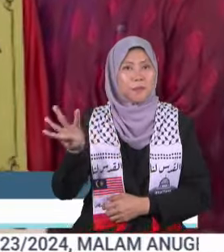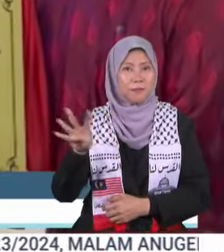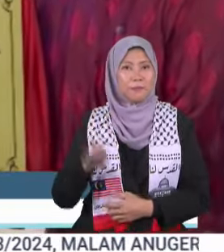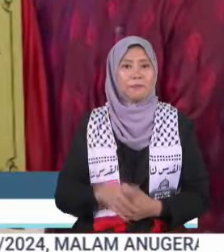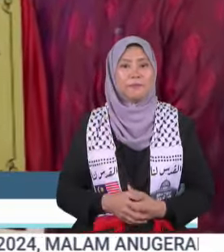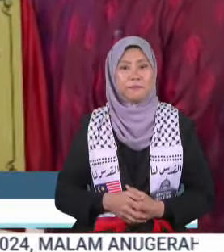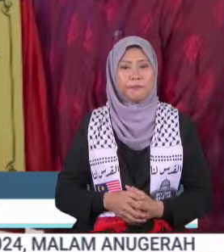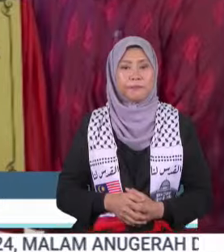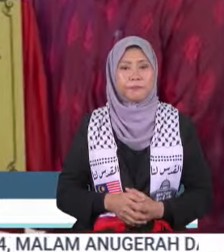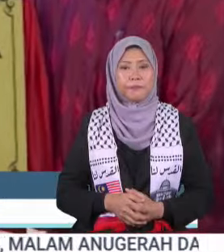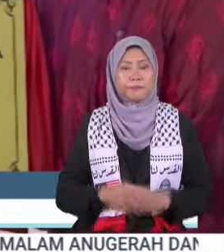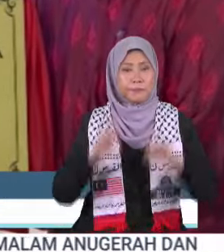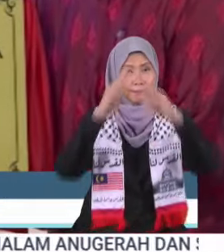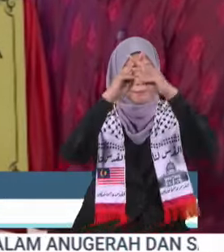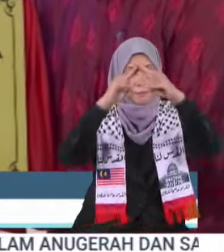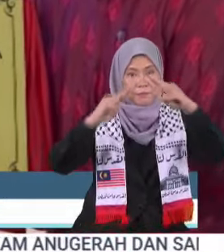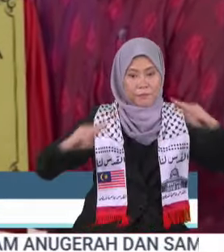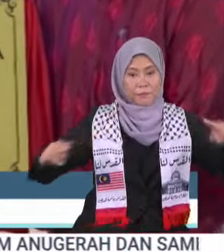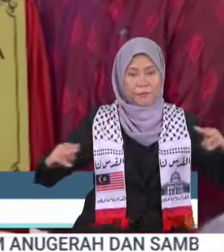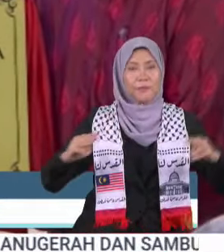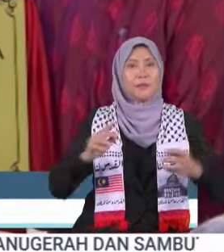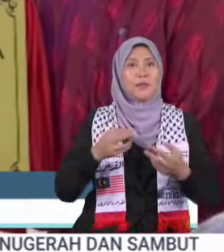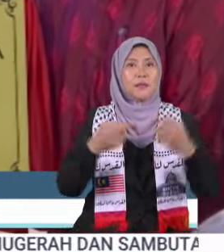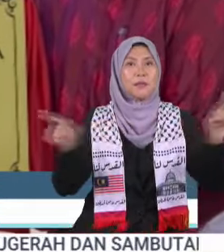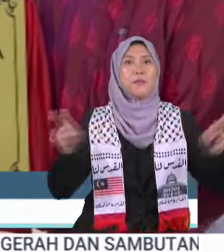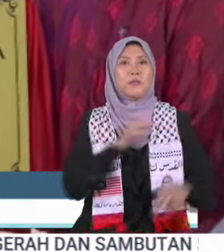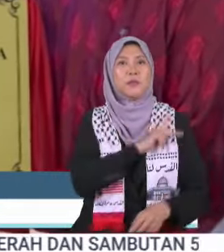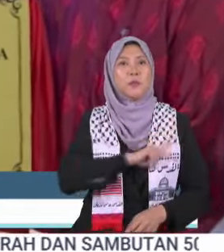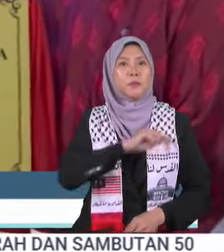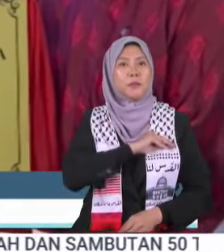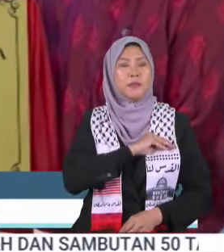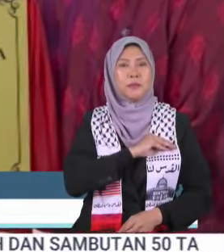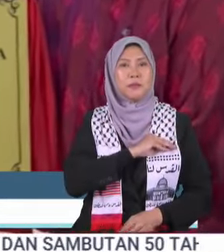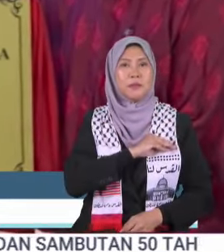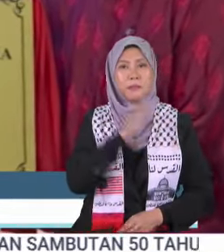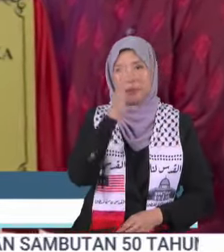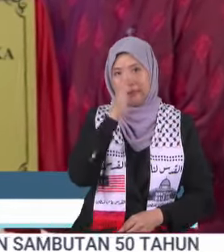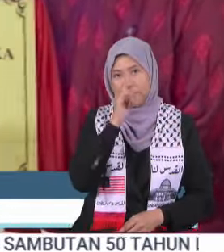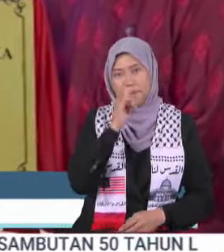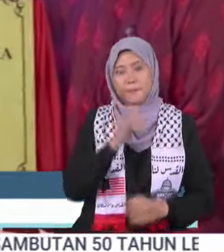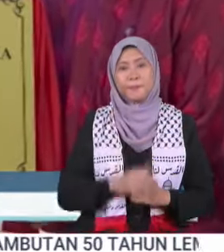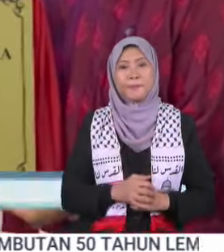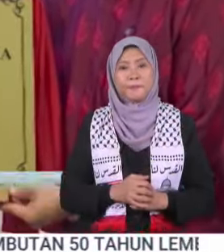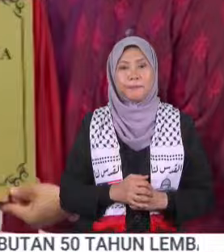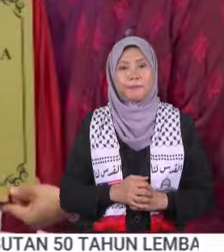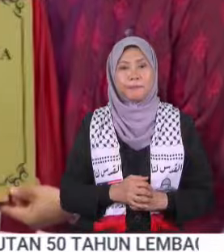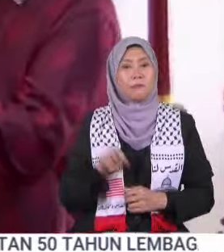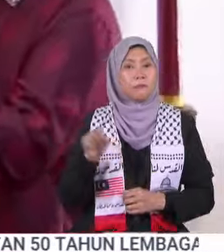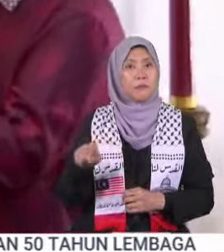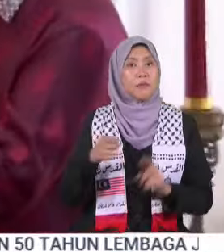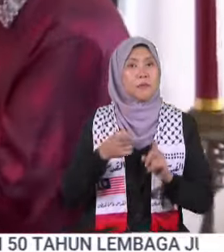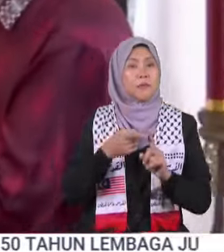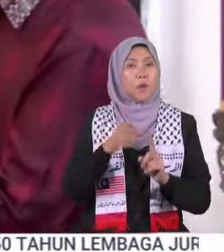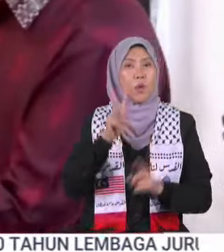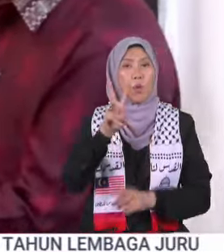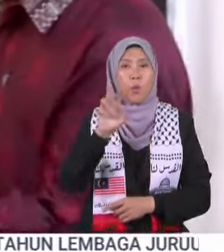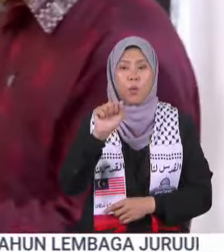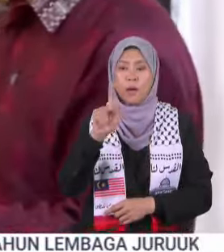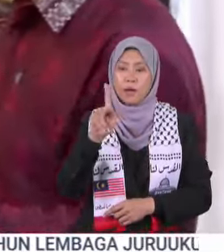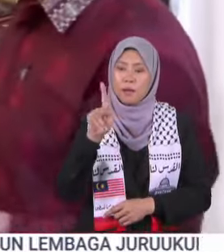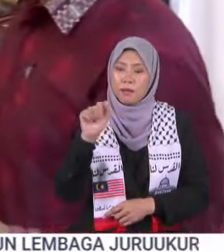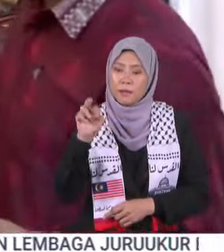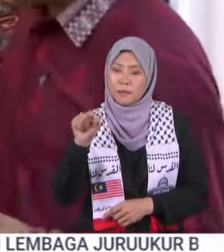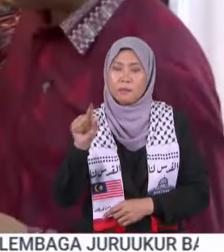ni muzium itu dirasmikan ketua menteri Melaka Datuk Seri Abdul Rauf yusof upacara wangkang berasal dari China dan dibawa ke